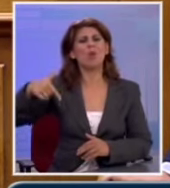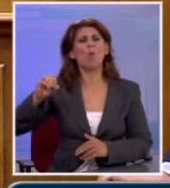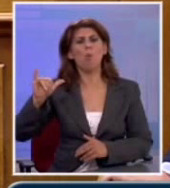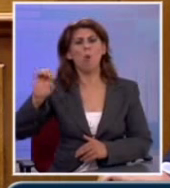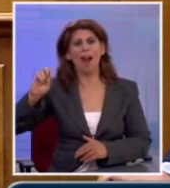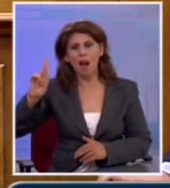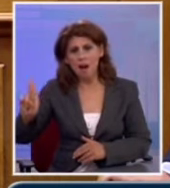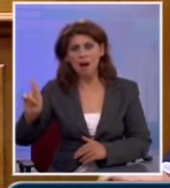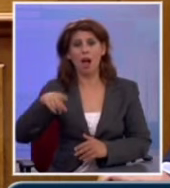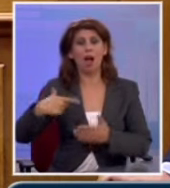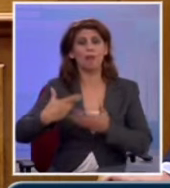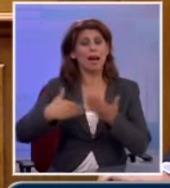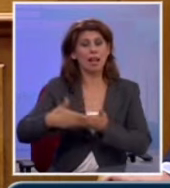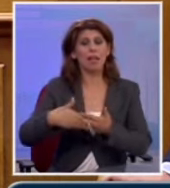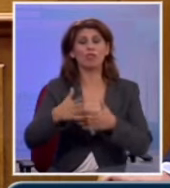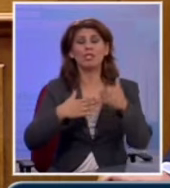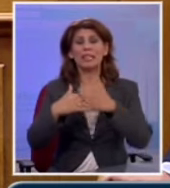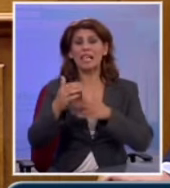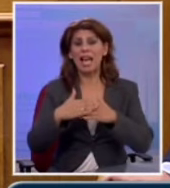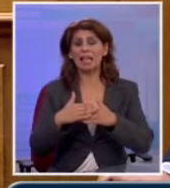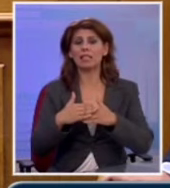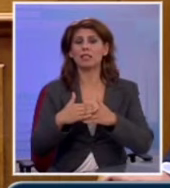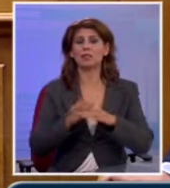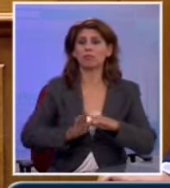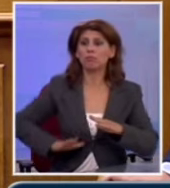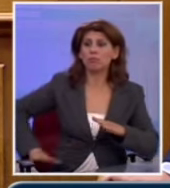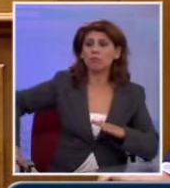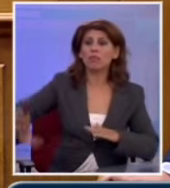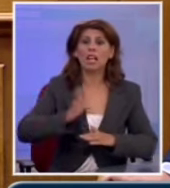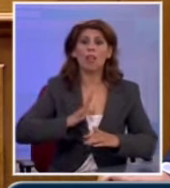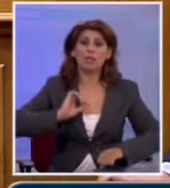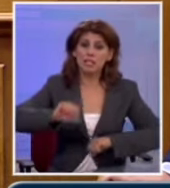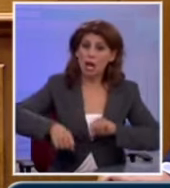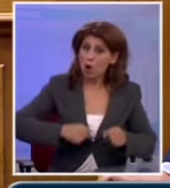Αυτή την παράδοση την έκτισαν οι λαοί με τους αγώνες τους.